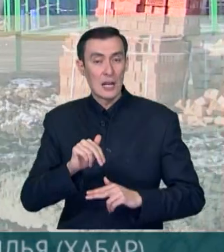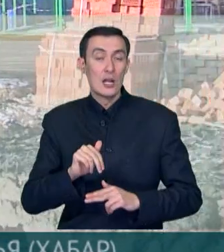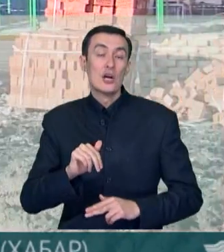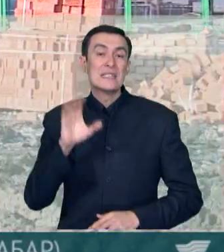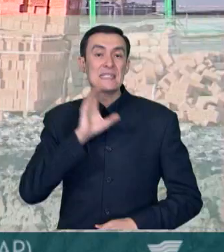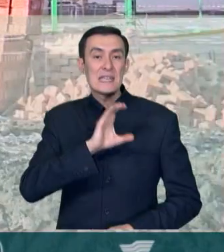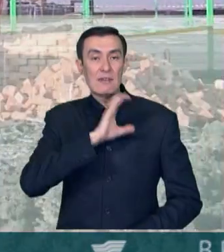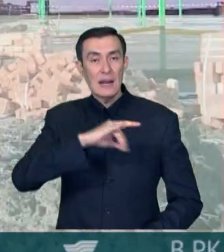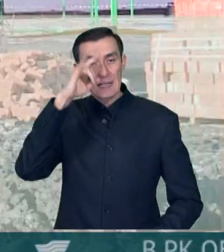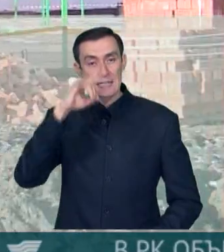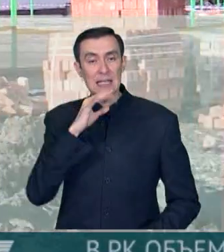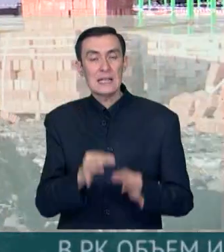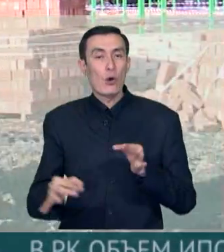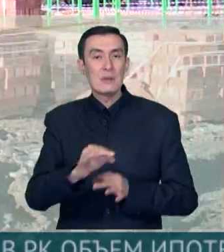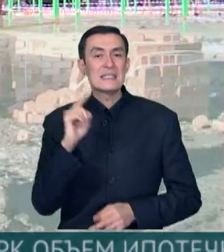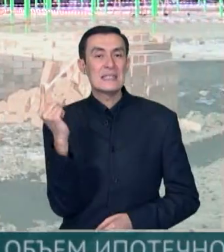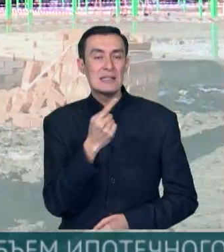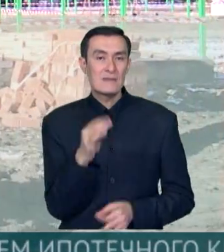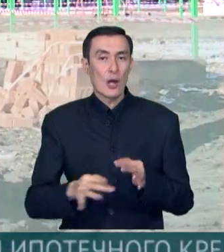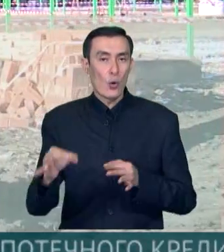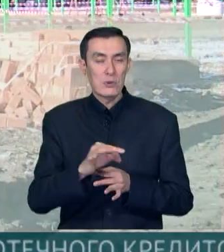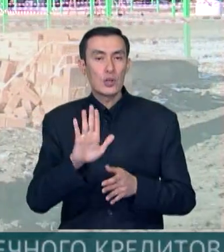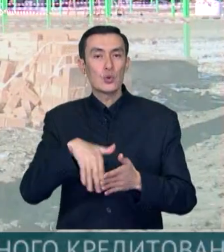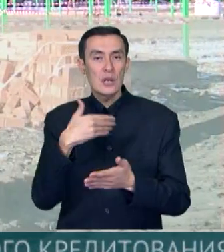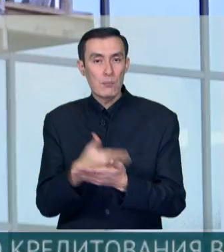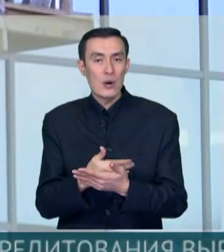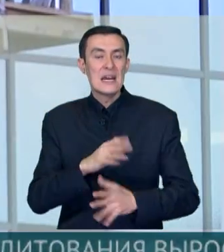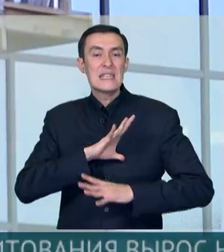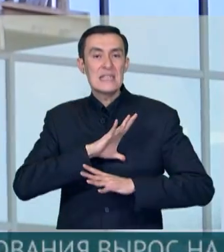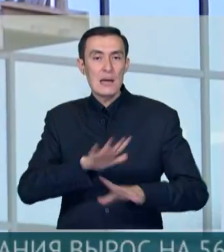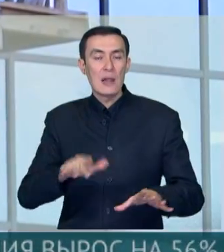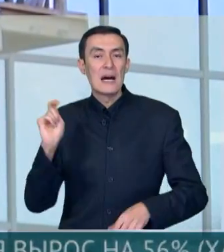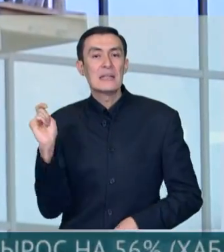что СКО – единственный регион страны, где до сих пор не